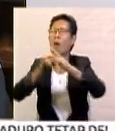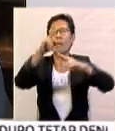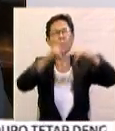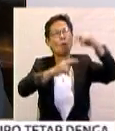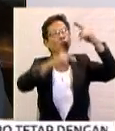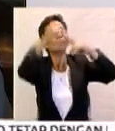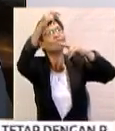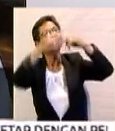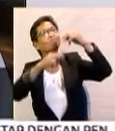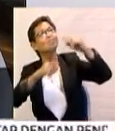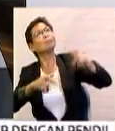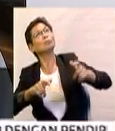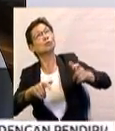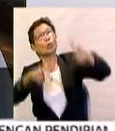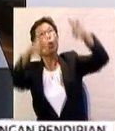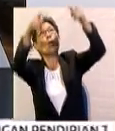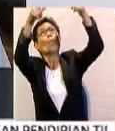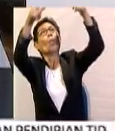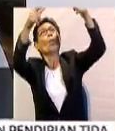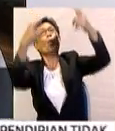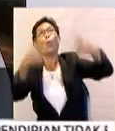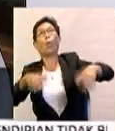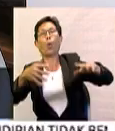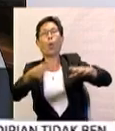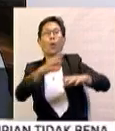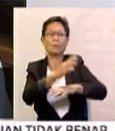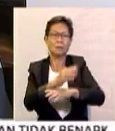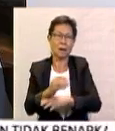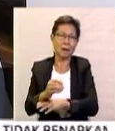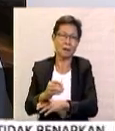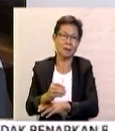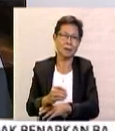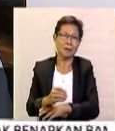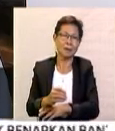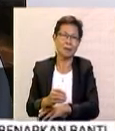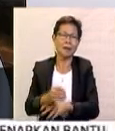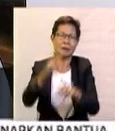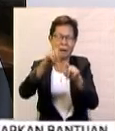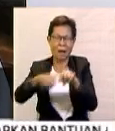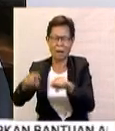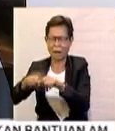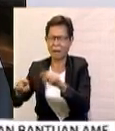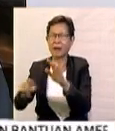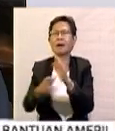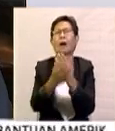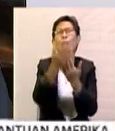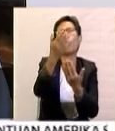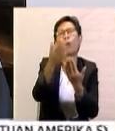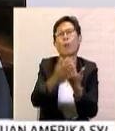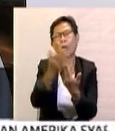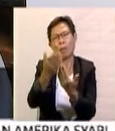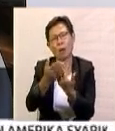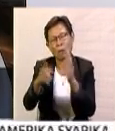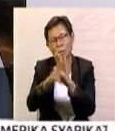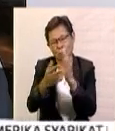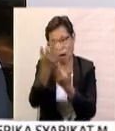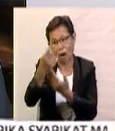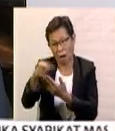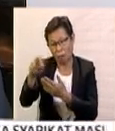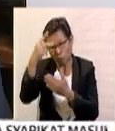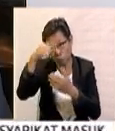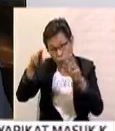bangunan-bangunan yang tinggi pencakar langit dan berbagai kemudahan yang telah disediakan untuk